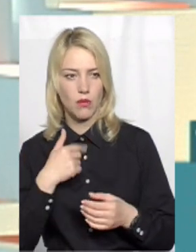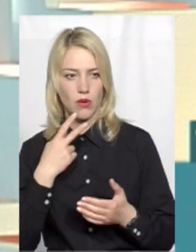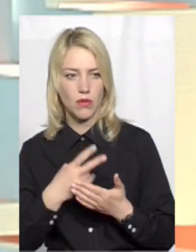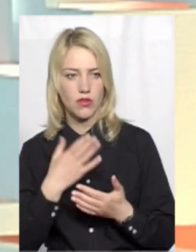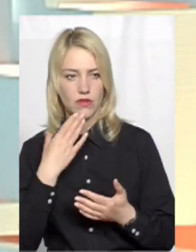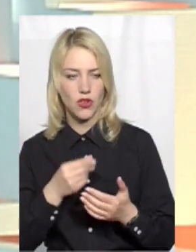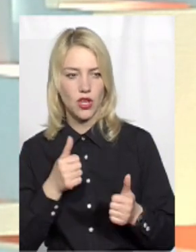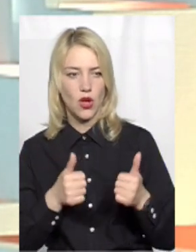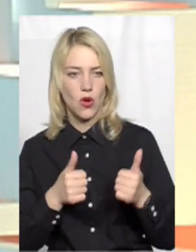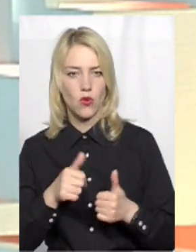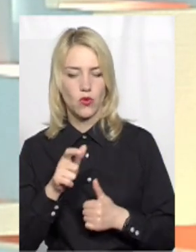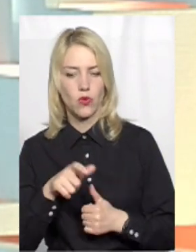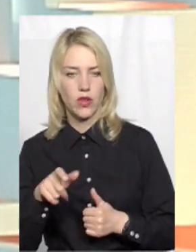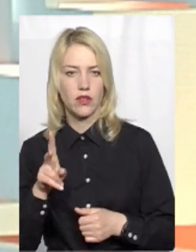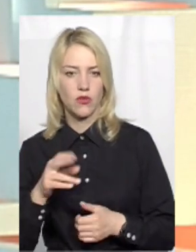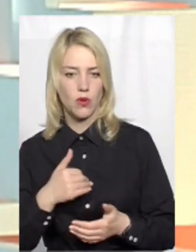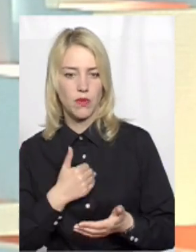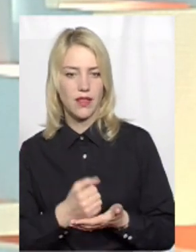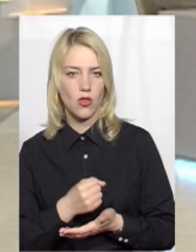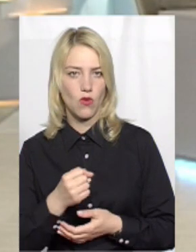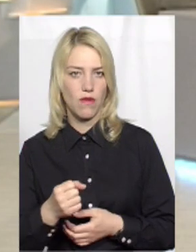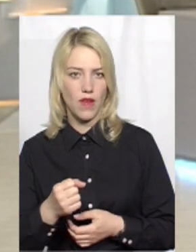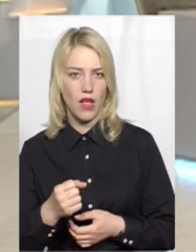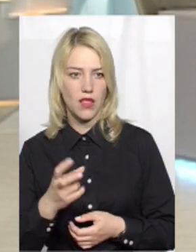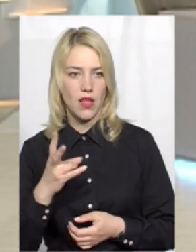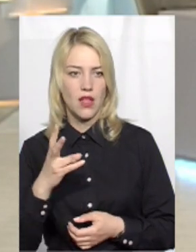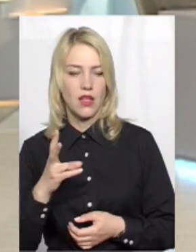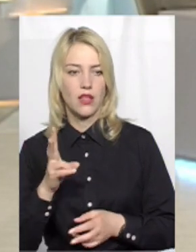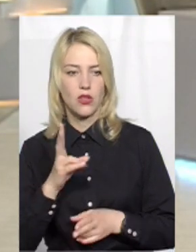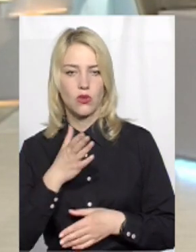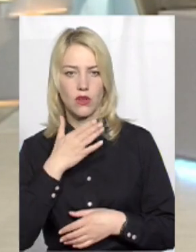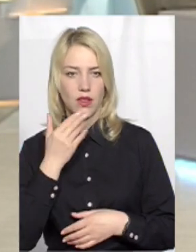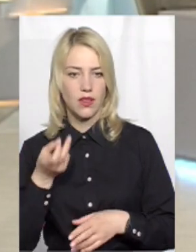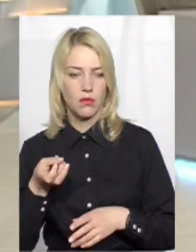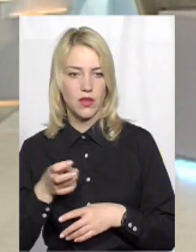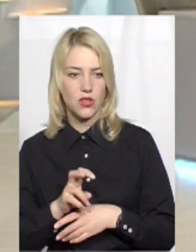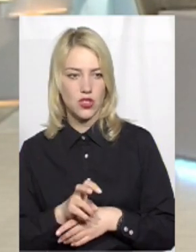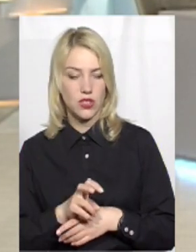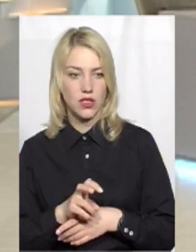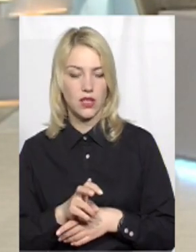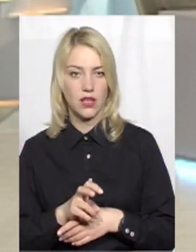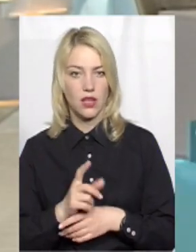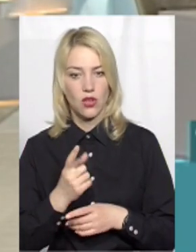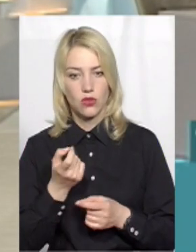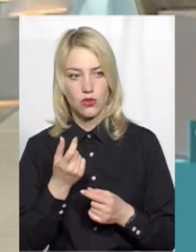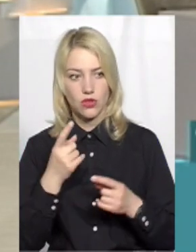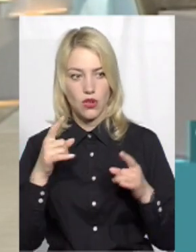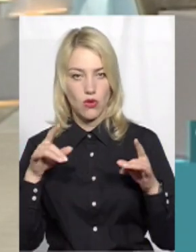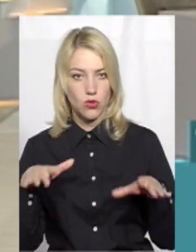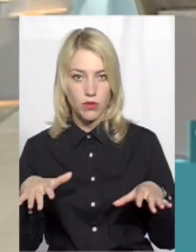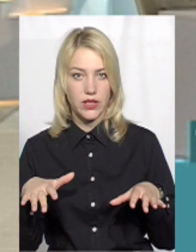особливо своїх конкурентів, які претендували на цю посаду, які не прийшли, дещо розгубилася.